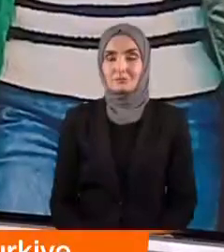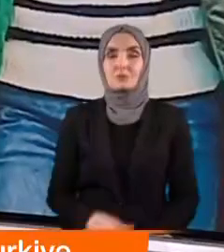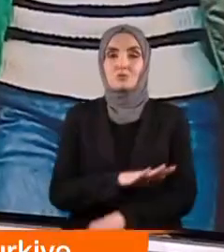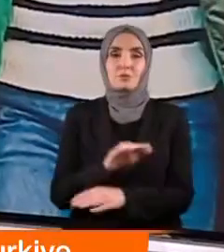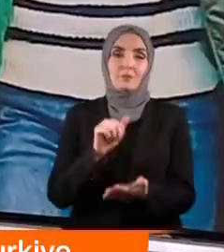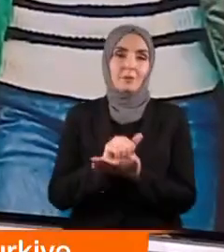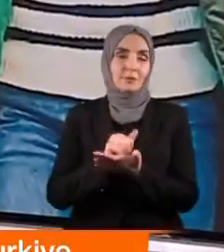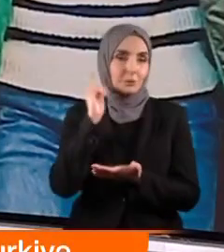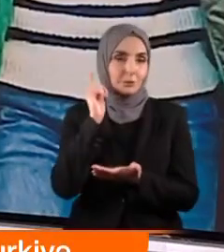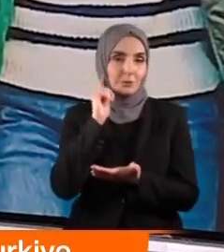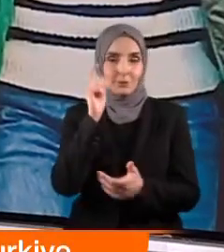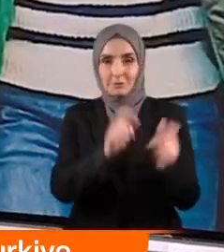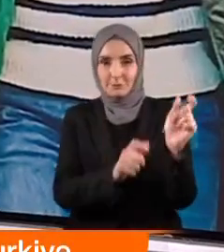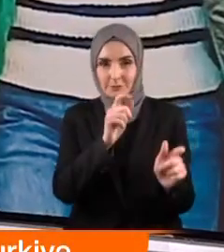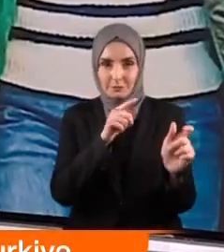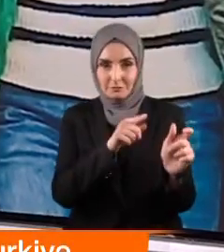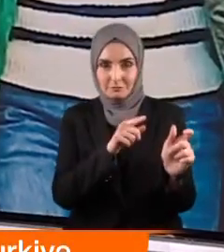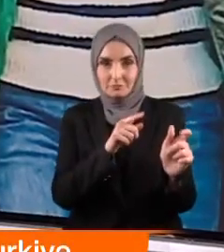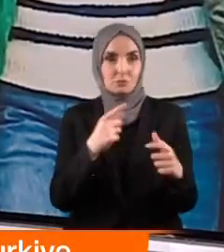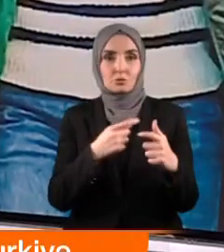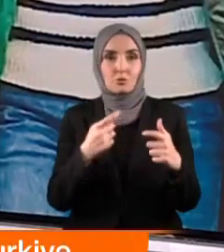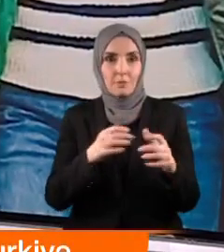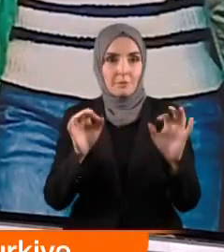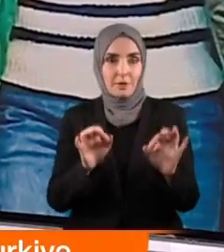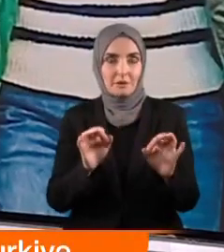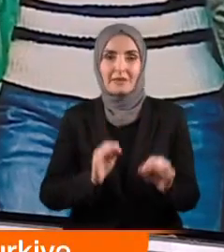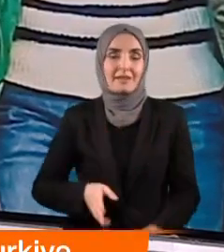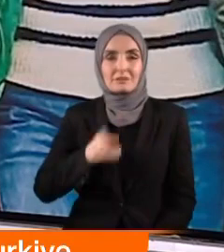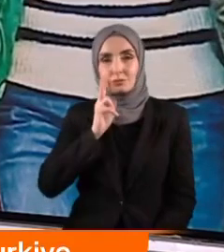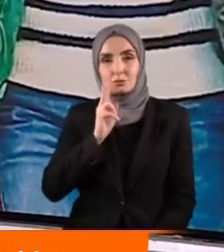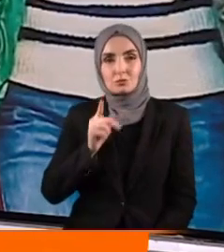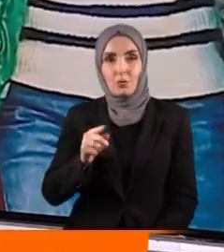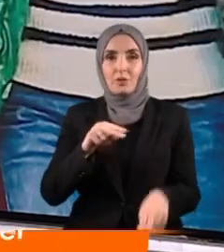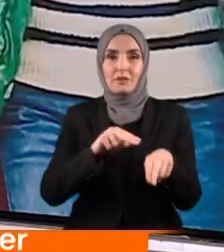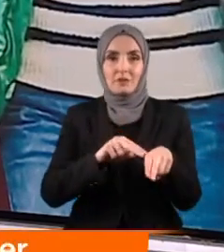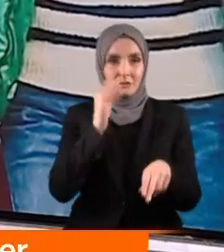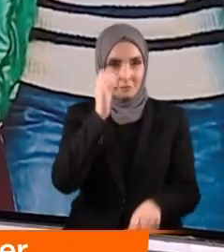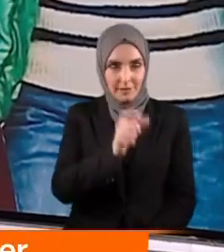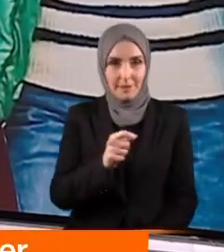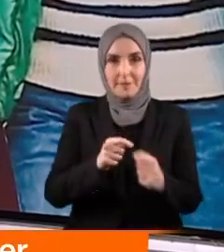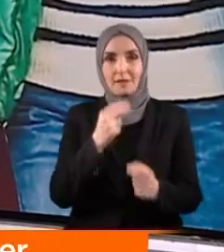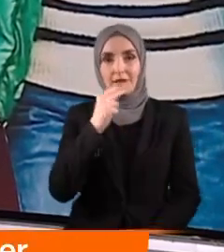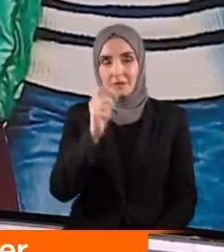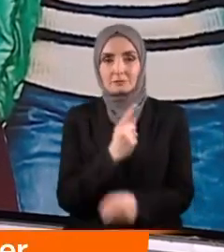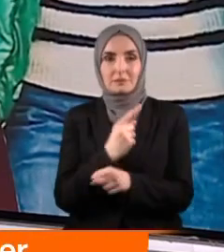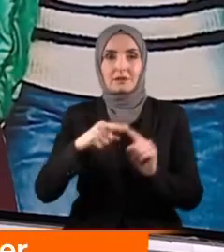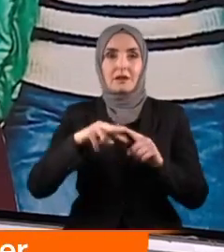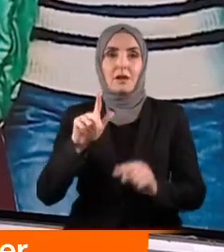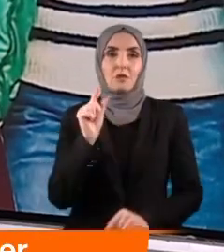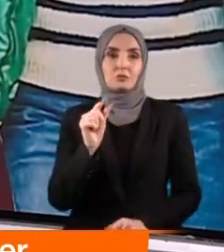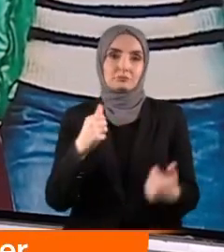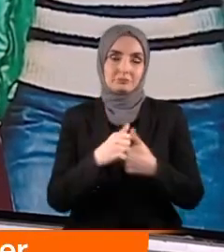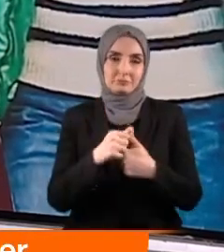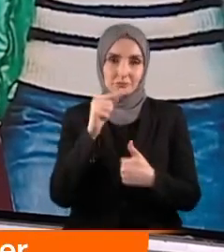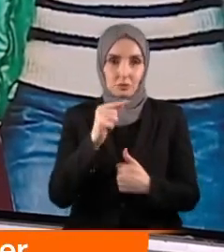sosyal medya fenomenlerine yönelik başlatılan soruşturmaların sonuncusu Kıvanç Beril Talu çiftinin gözaltına alınması olmuştu çift